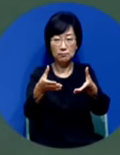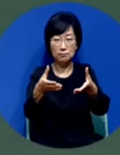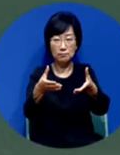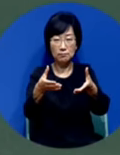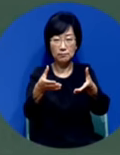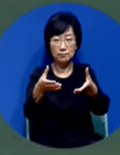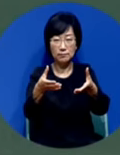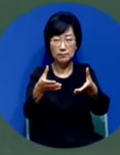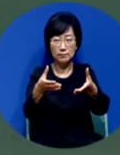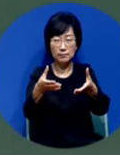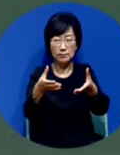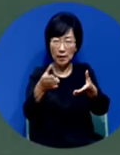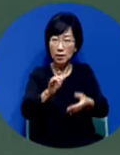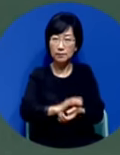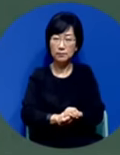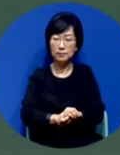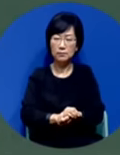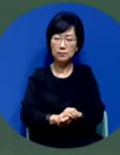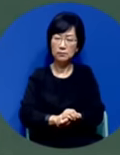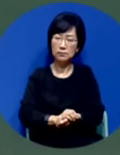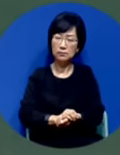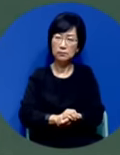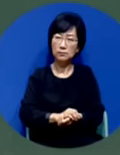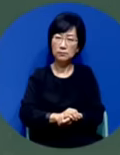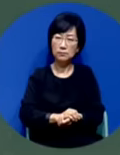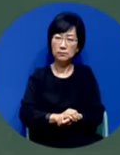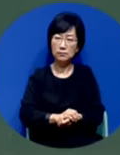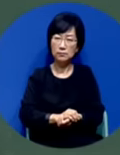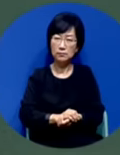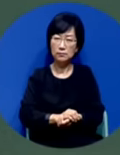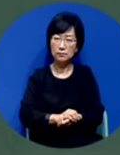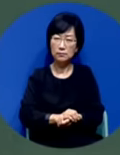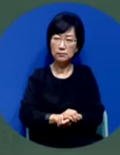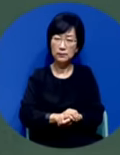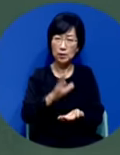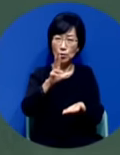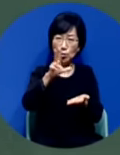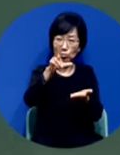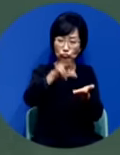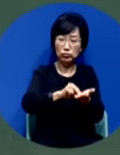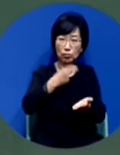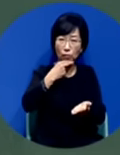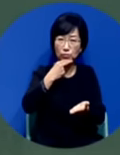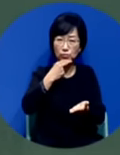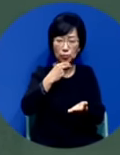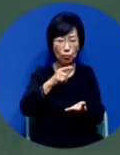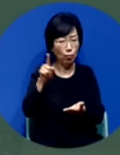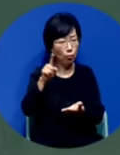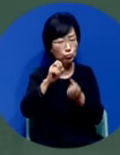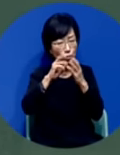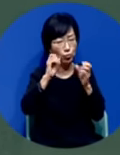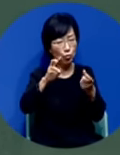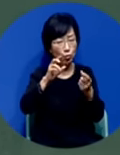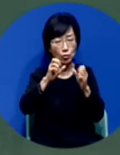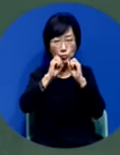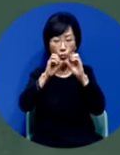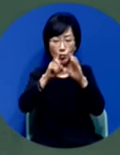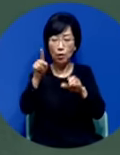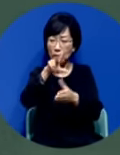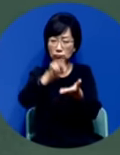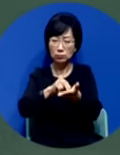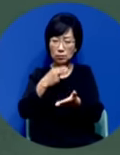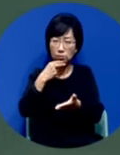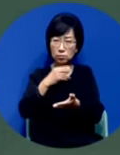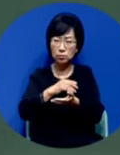사실은 문제 없는 거 아니냐? 那事实上不是没有问题嘛。 그럼 이제 우리가 재검해야 될 거 아니냐? 올라갔다니까요. 这个事呢，我们要重新来检验的问题。 내가